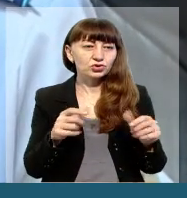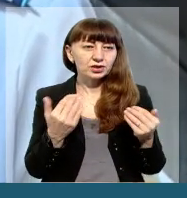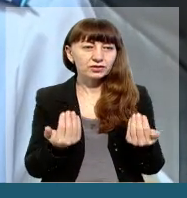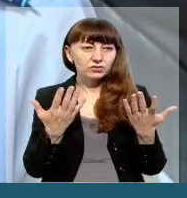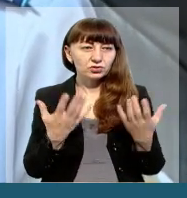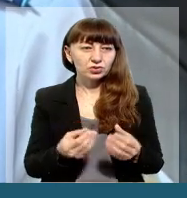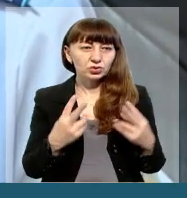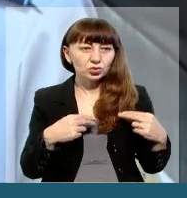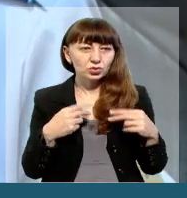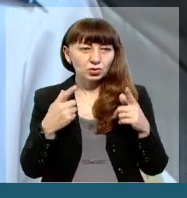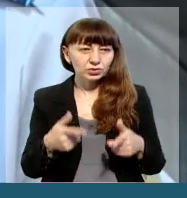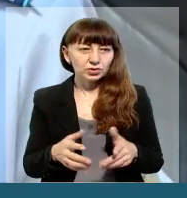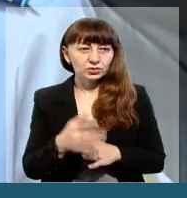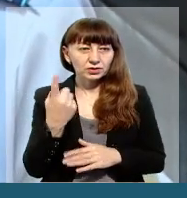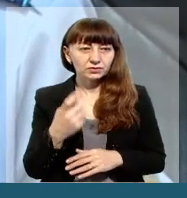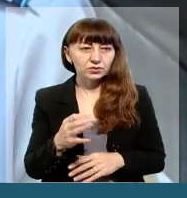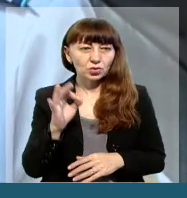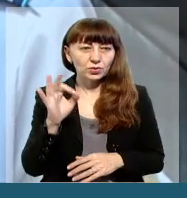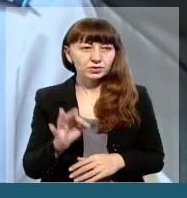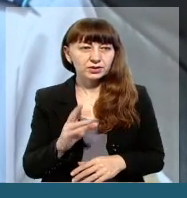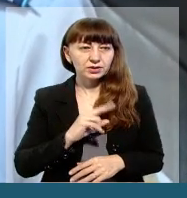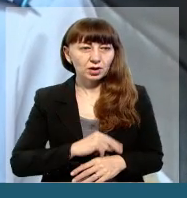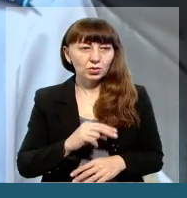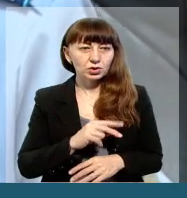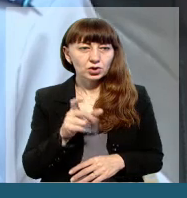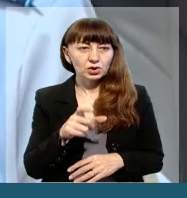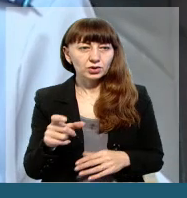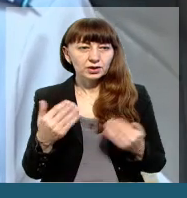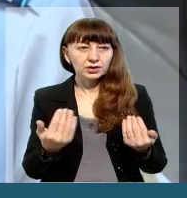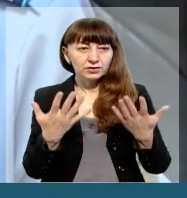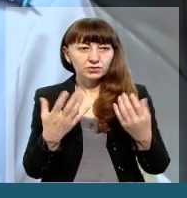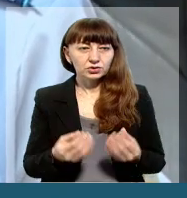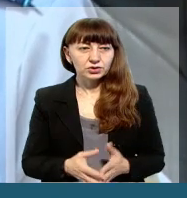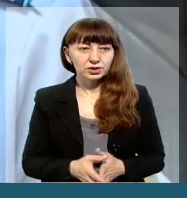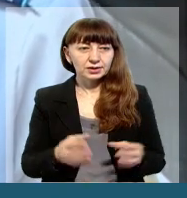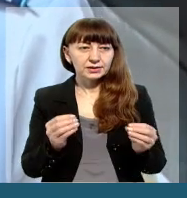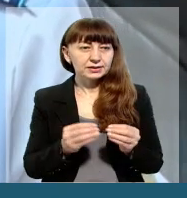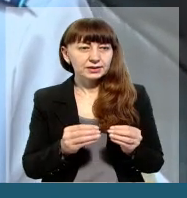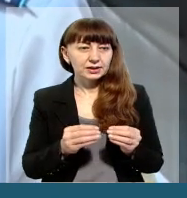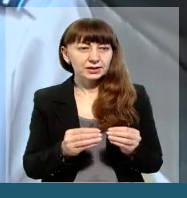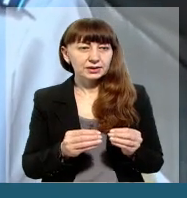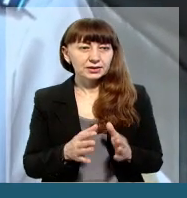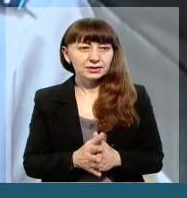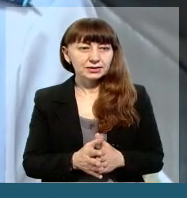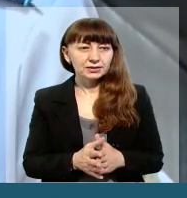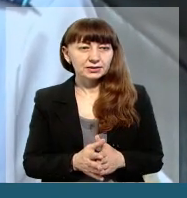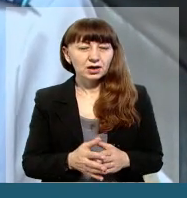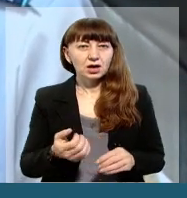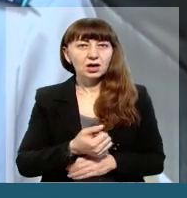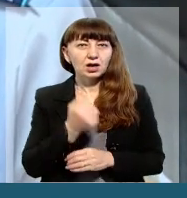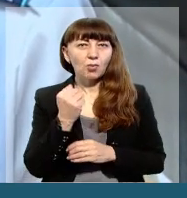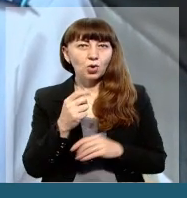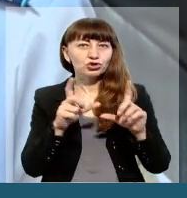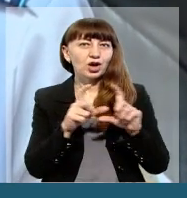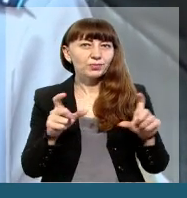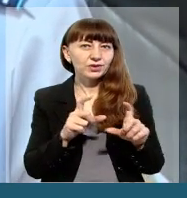момент трудоустроен 100%. Работает на сегодняшний день у нас 10 рабочих выездных объектов. Все